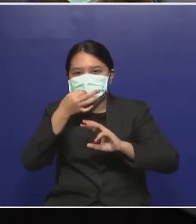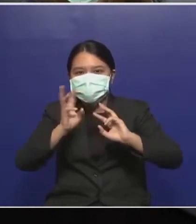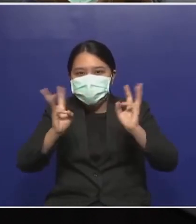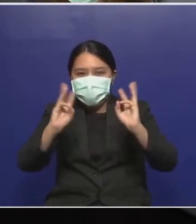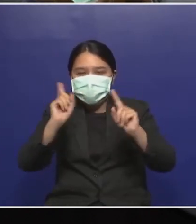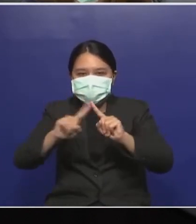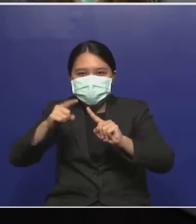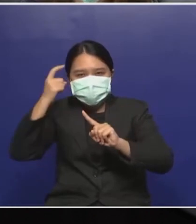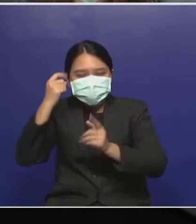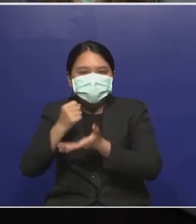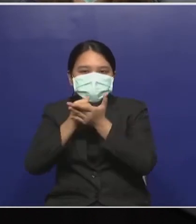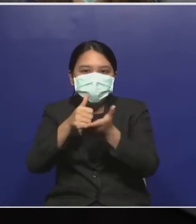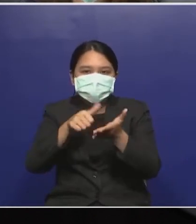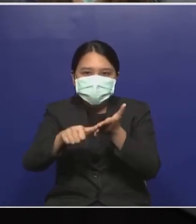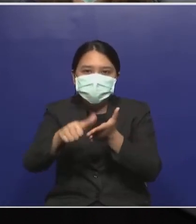อมกัน